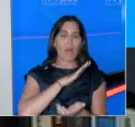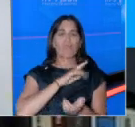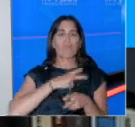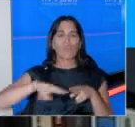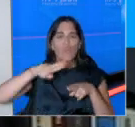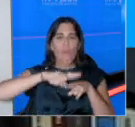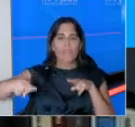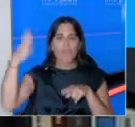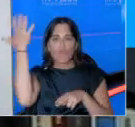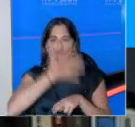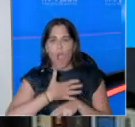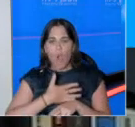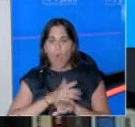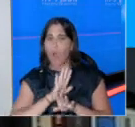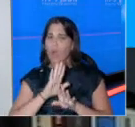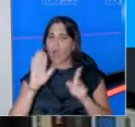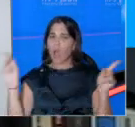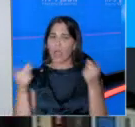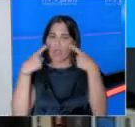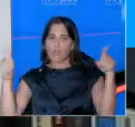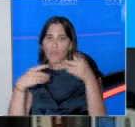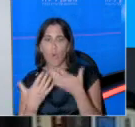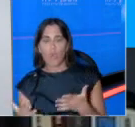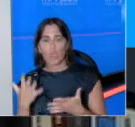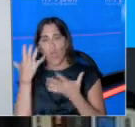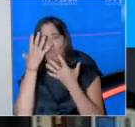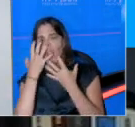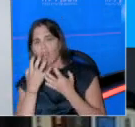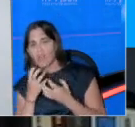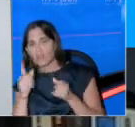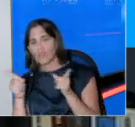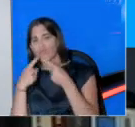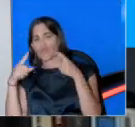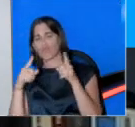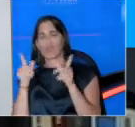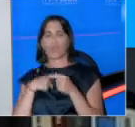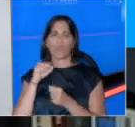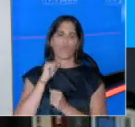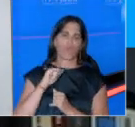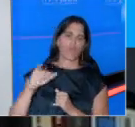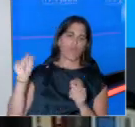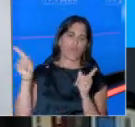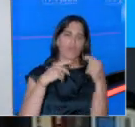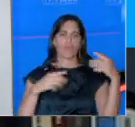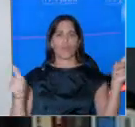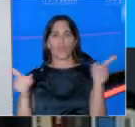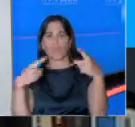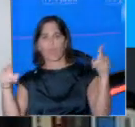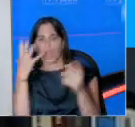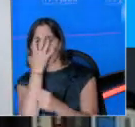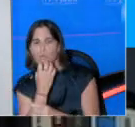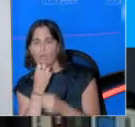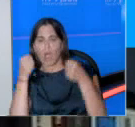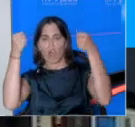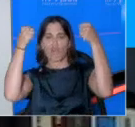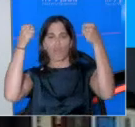בשחור. אין תזמורות, יש קינות של אבל, יש שירי אבל, שלטים בקהל